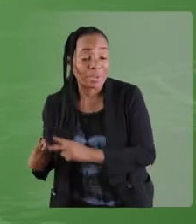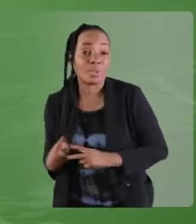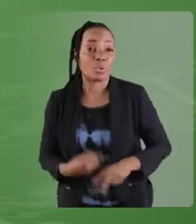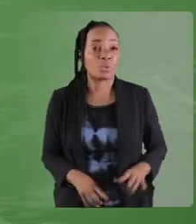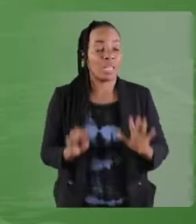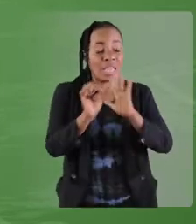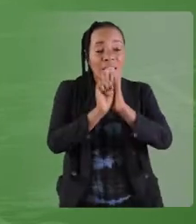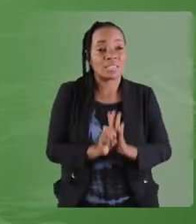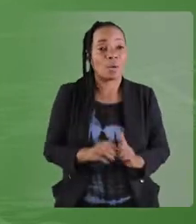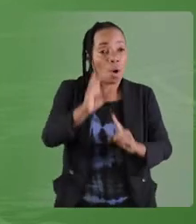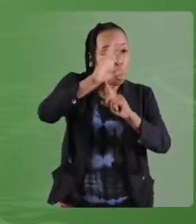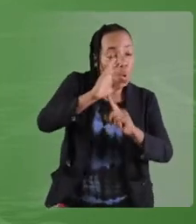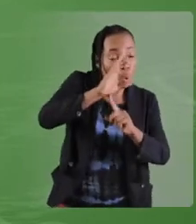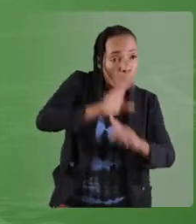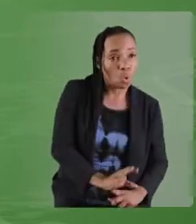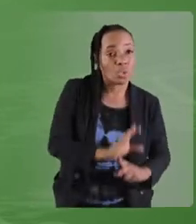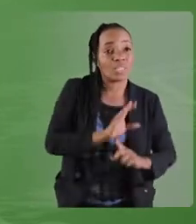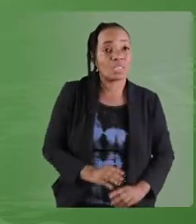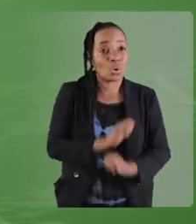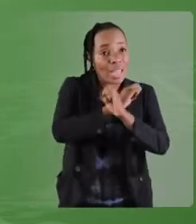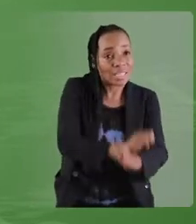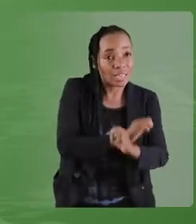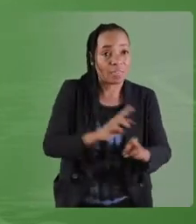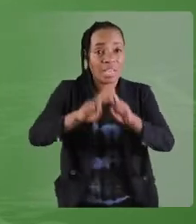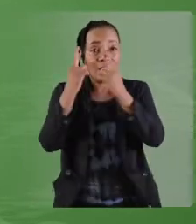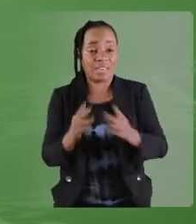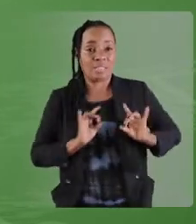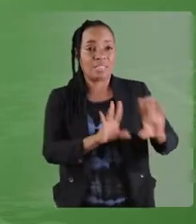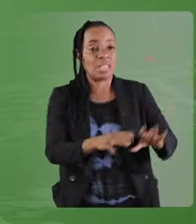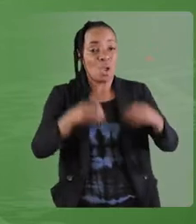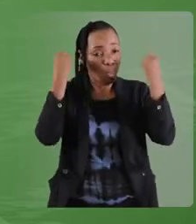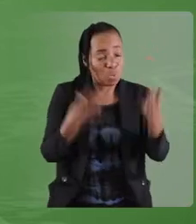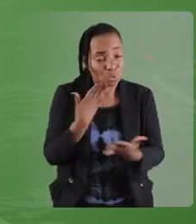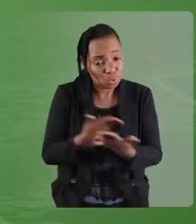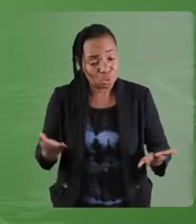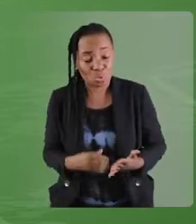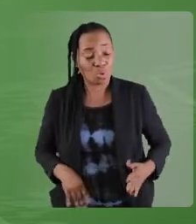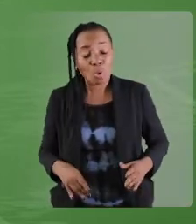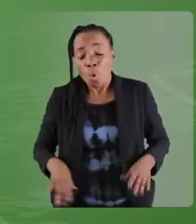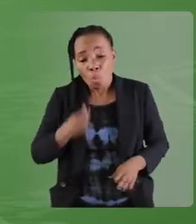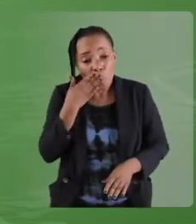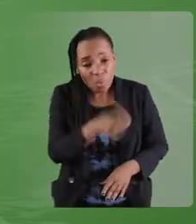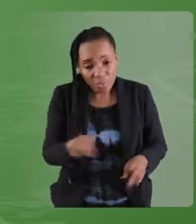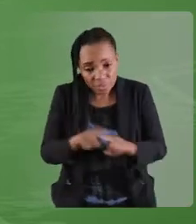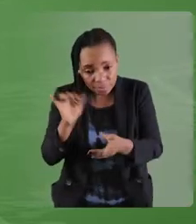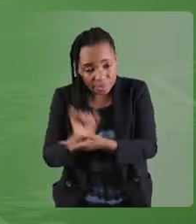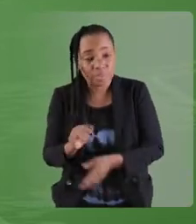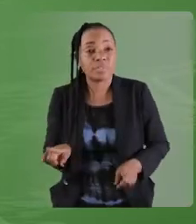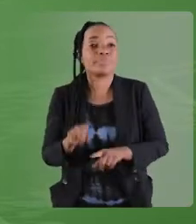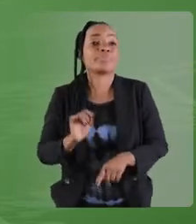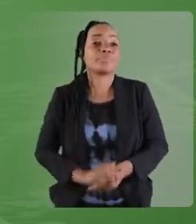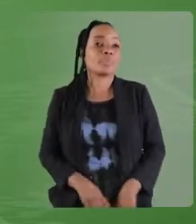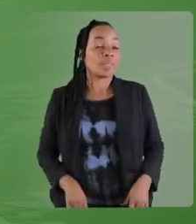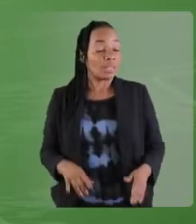la colonisation, l'esclavage, le racisme et bien d'autres pratiques de ce genre. Cela